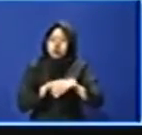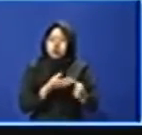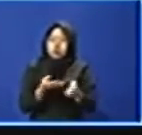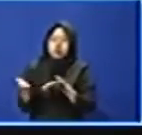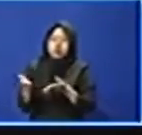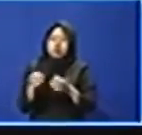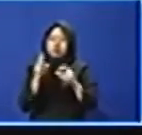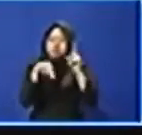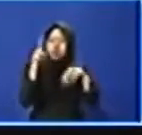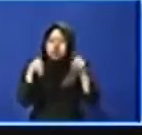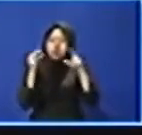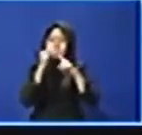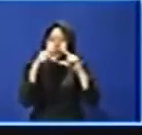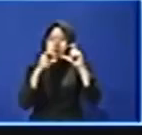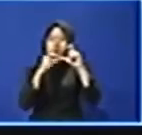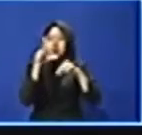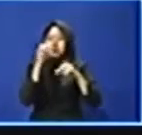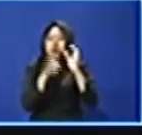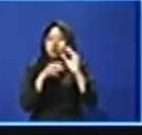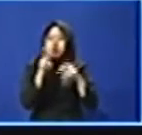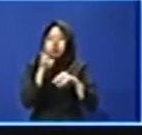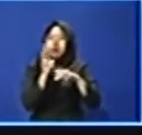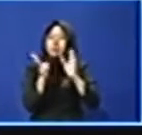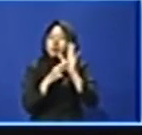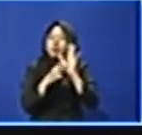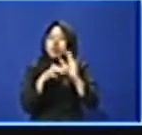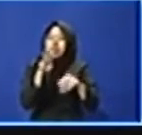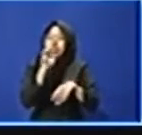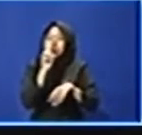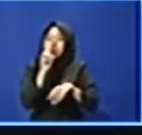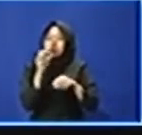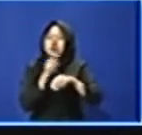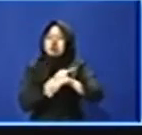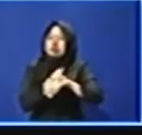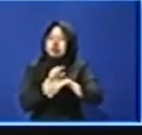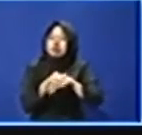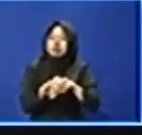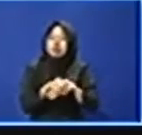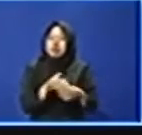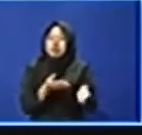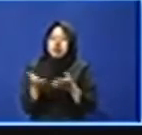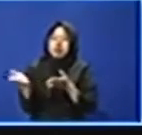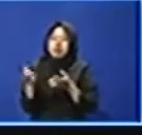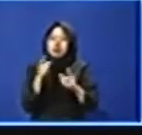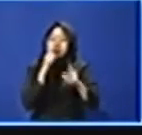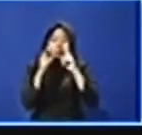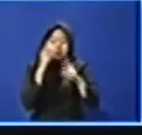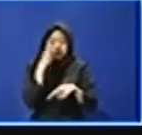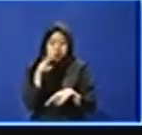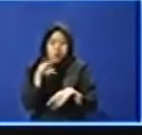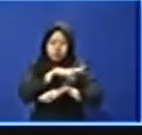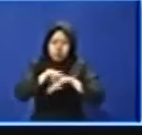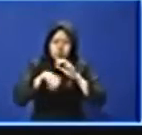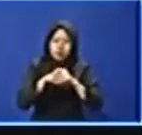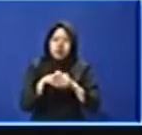untuk masing-masing paslon adalah 2 menit 30 detik baik gabhira serta hadirin serta pemirsa dimanapun anda